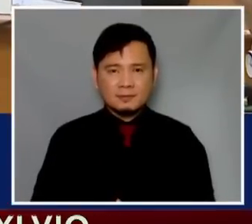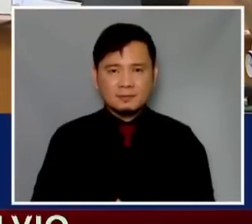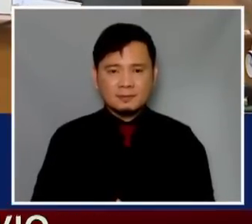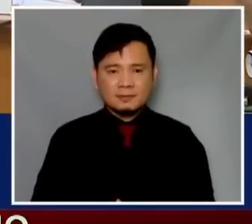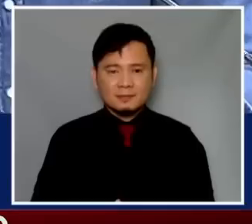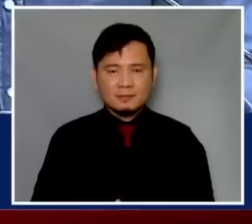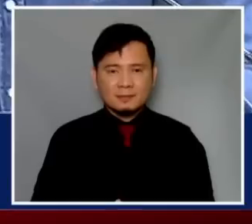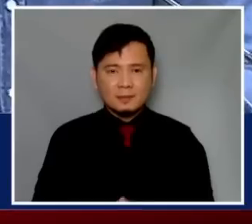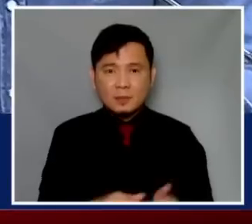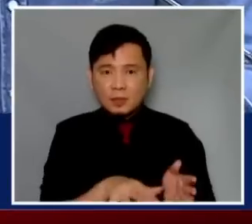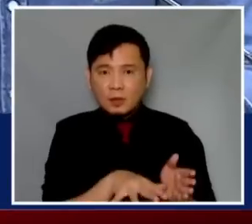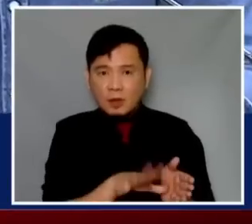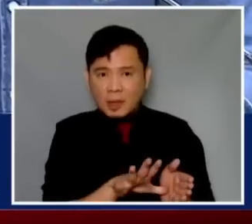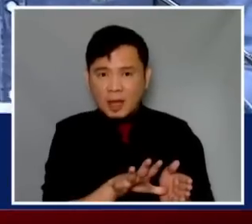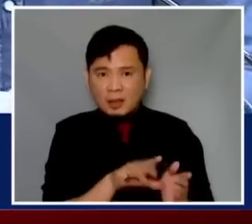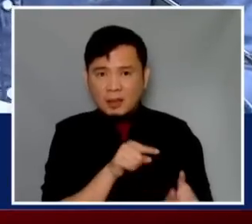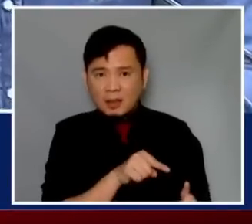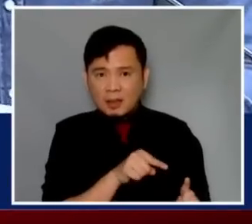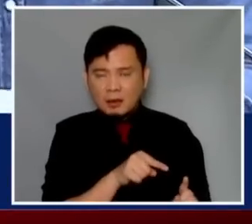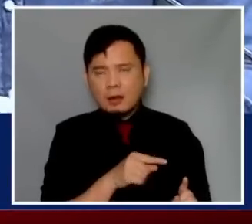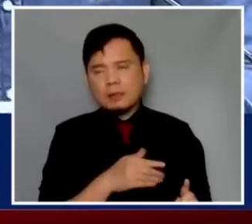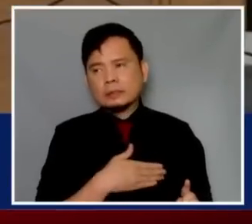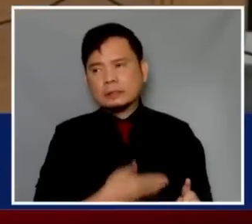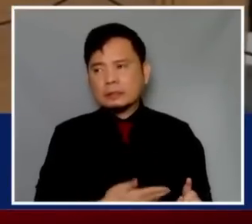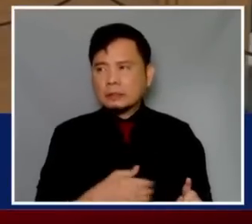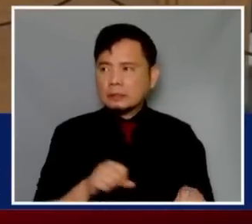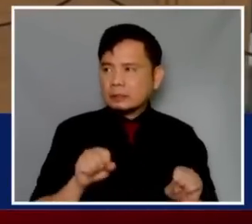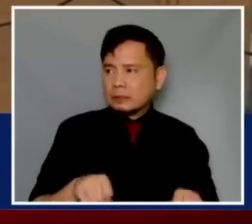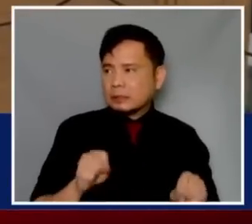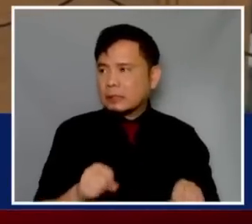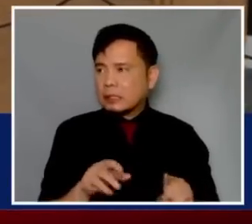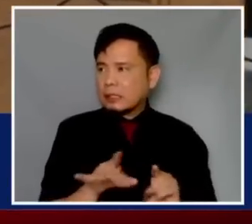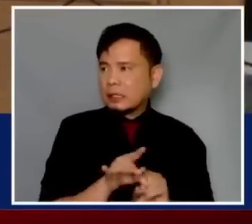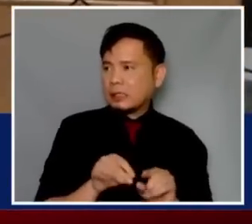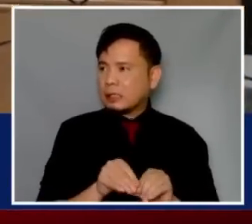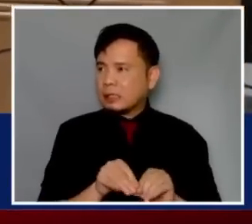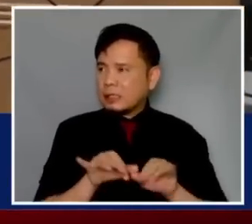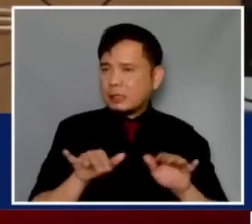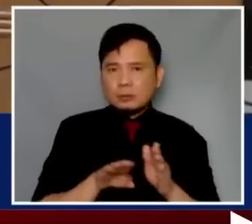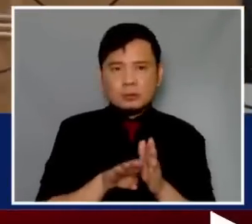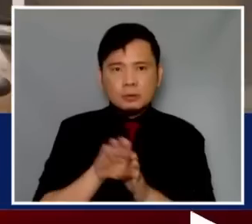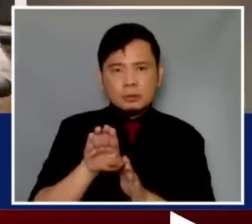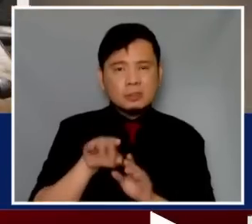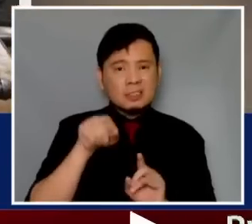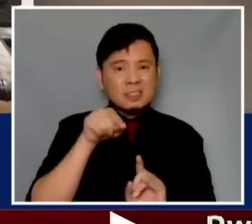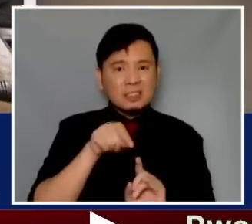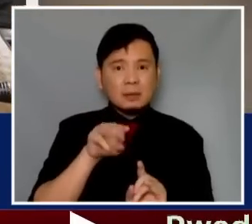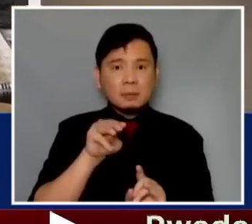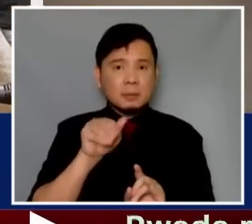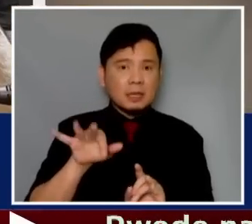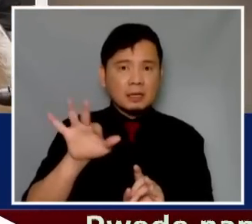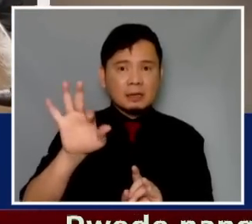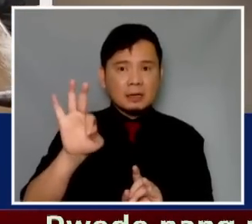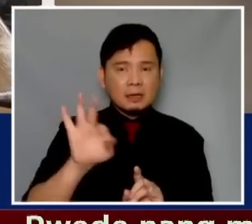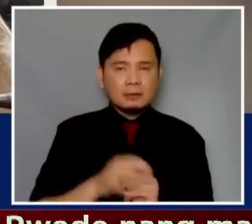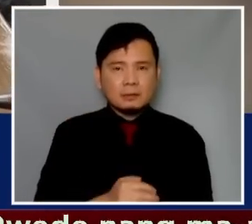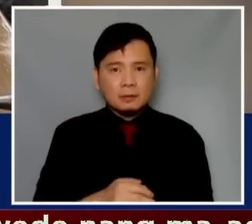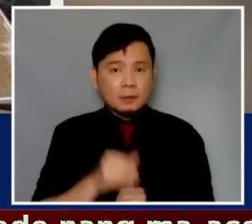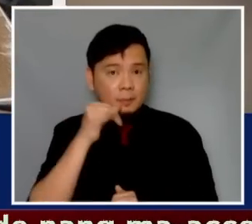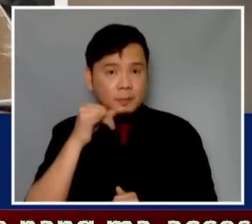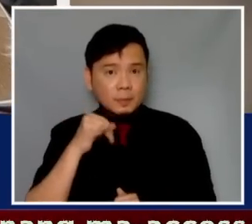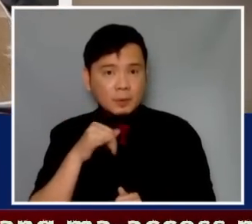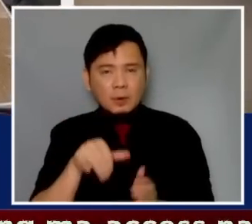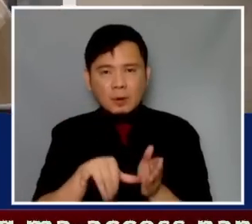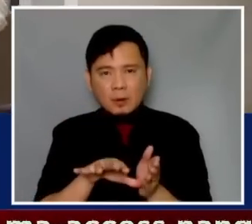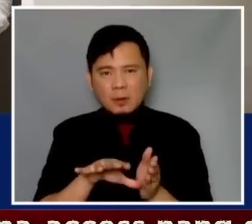Aminado ang COMELEC, posibleng maging super spreader event ng COVID-19 ang darating na halalan sa Mayo 9. Kahapon nagpirmahan ng COMELEC at